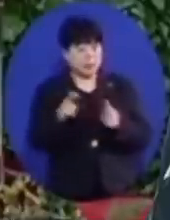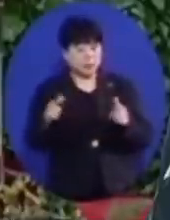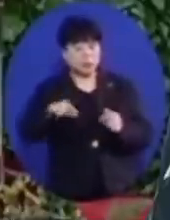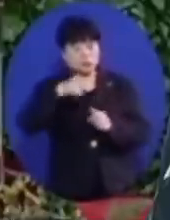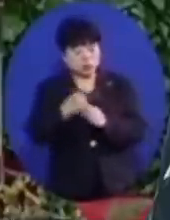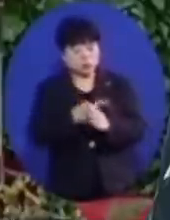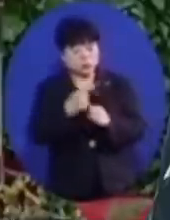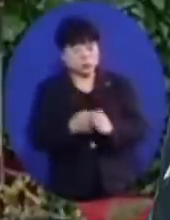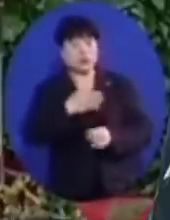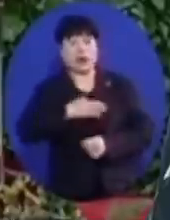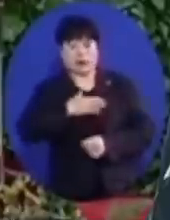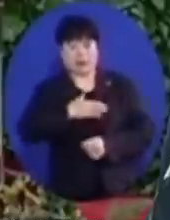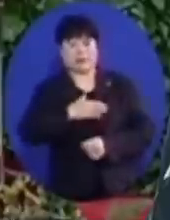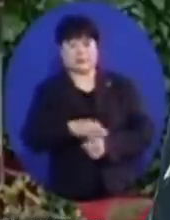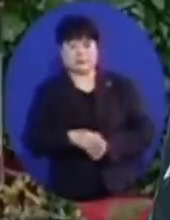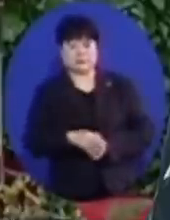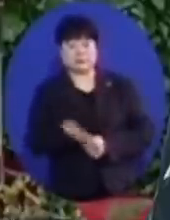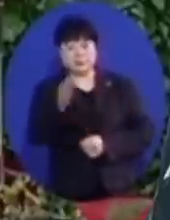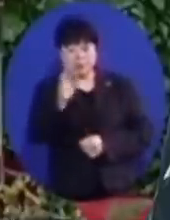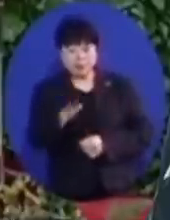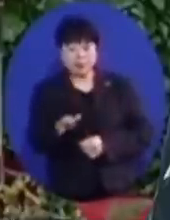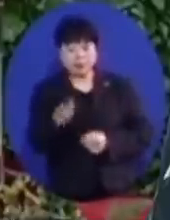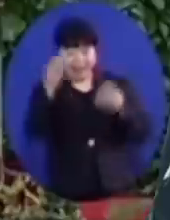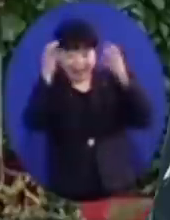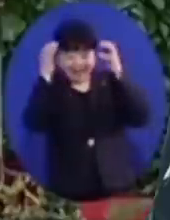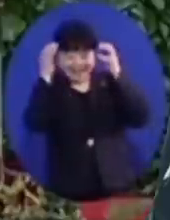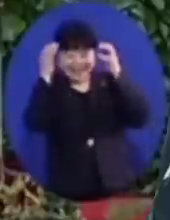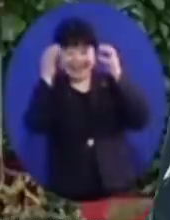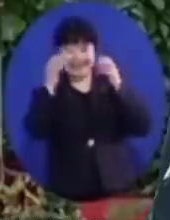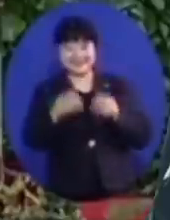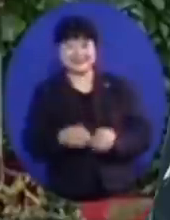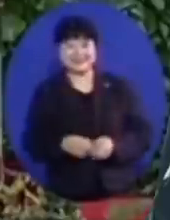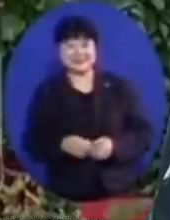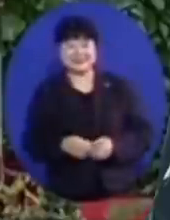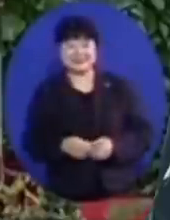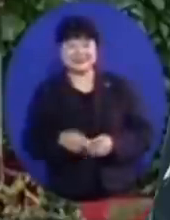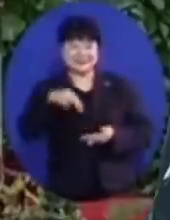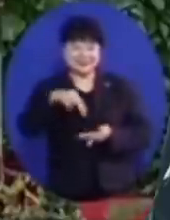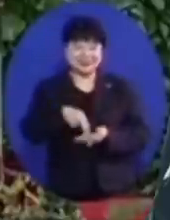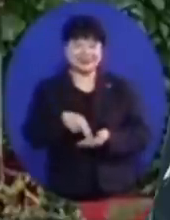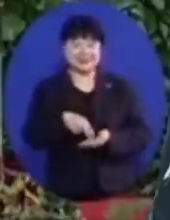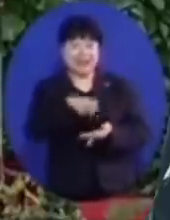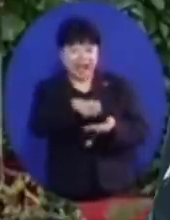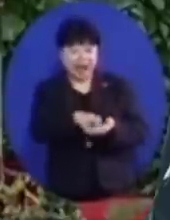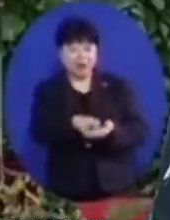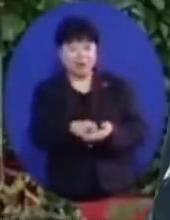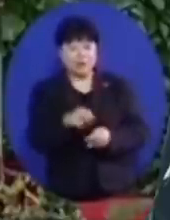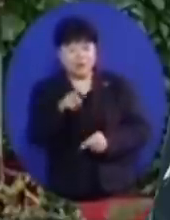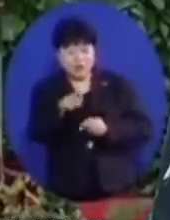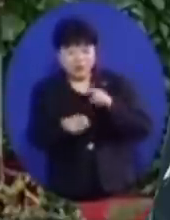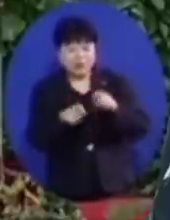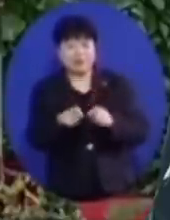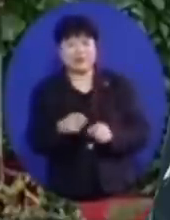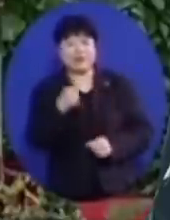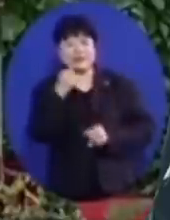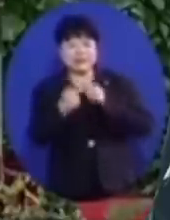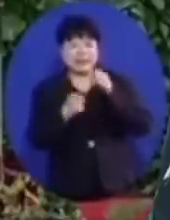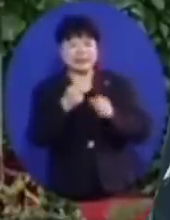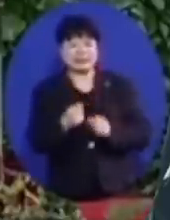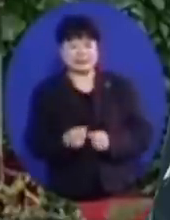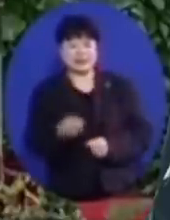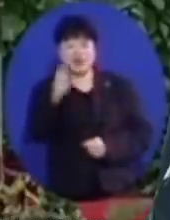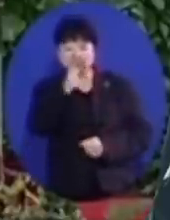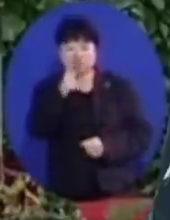아닙니다 그러나 어린아이가 일어나앉고 귀고 쓰고 달리게 되는 것이 실제로 몸에 이루어질 때까지는